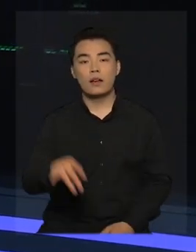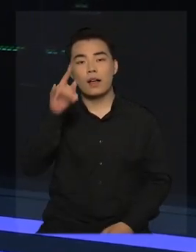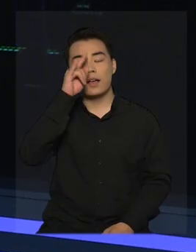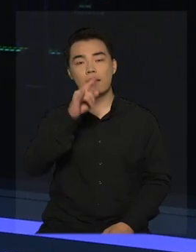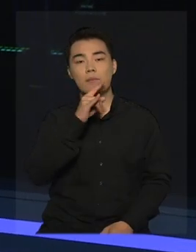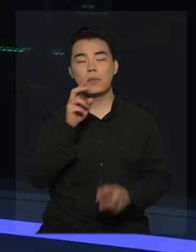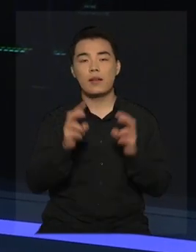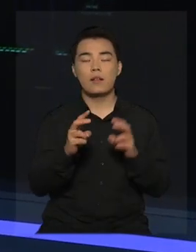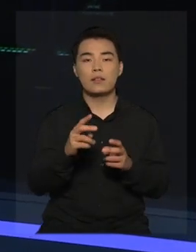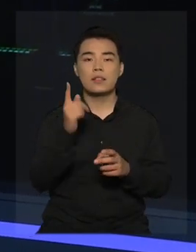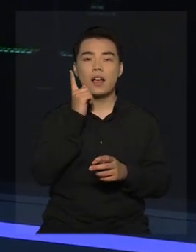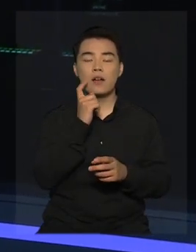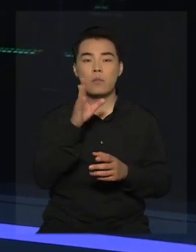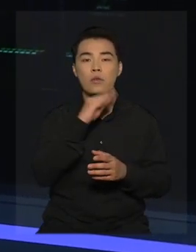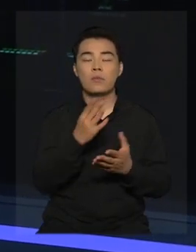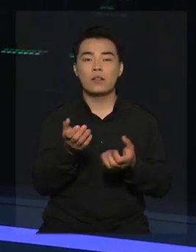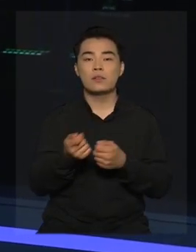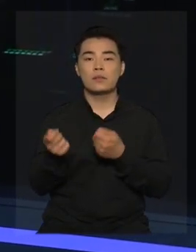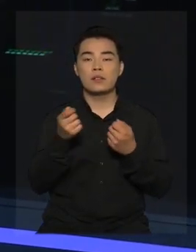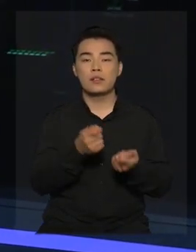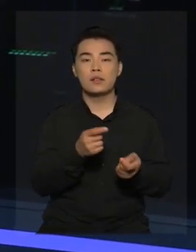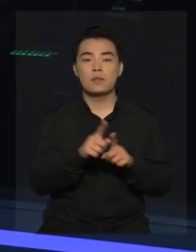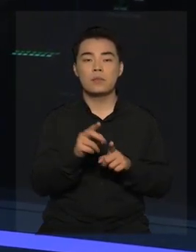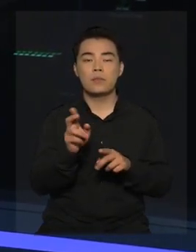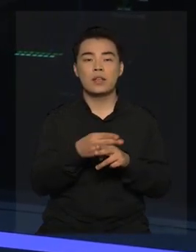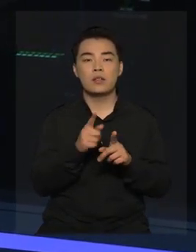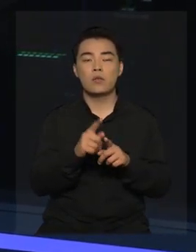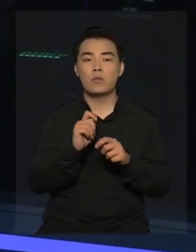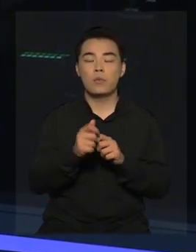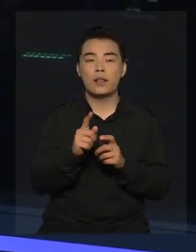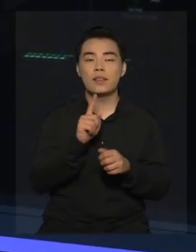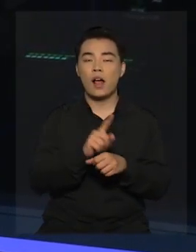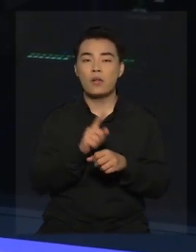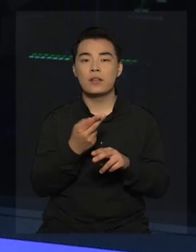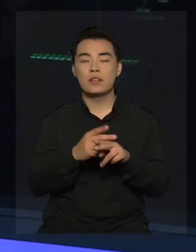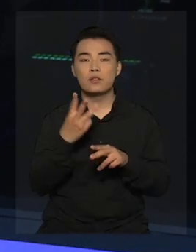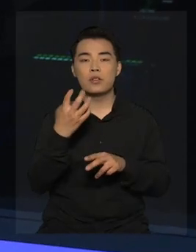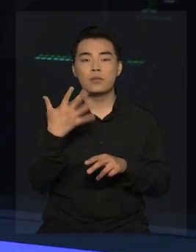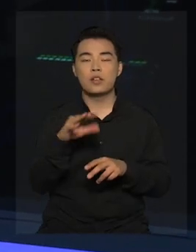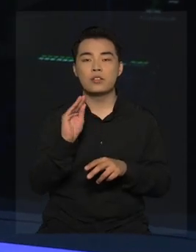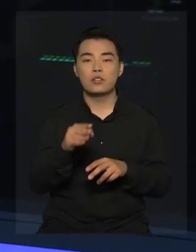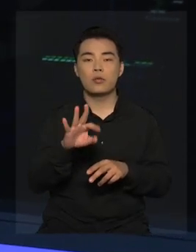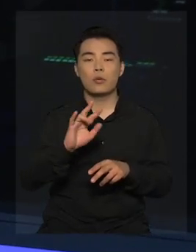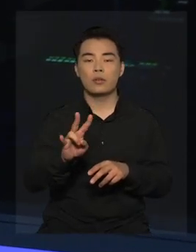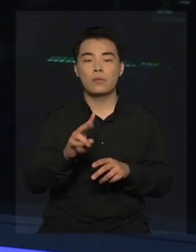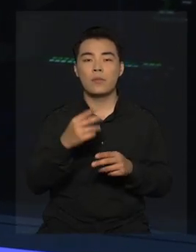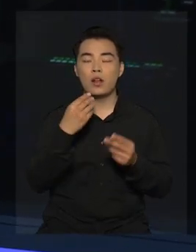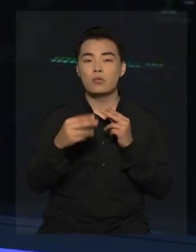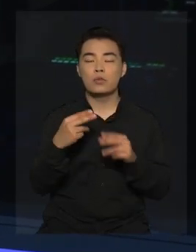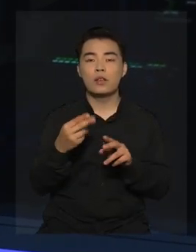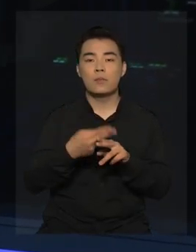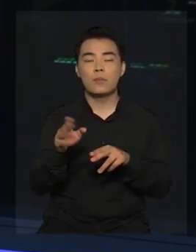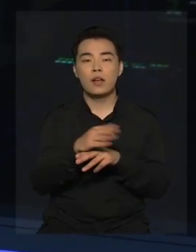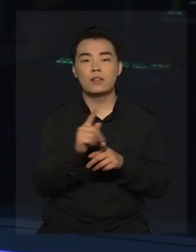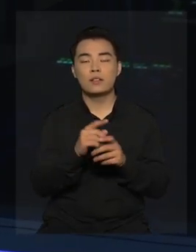Казахстанские производители сахара смогут завозить сырец без уплаты пошлин. Речь идет о 350 тысяч тонн продукции.